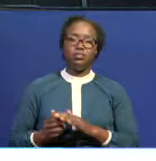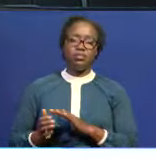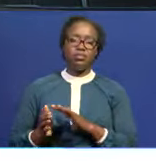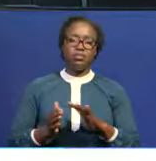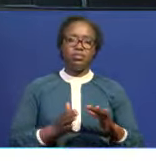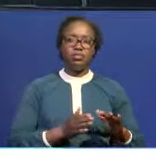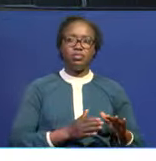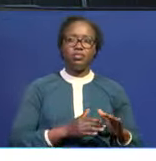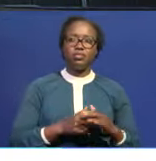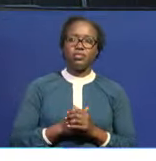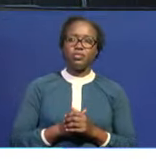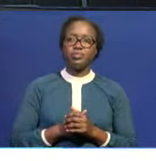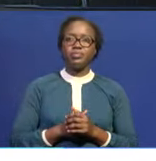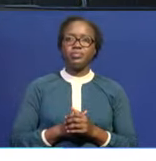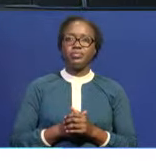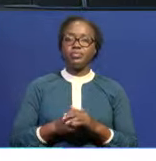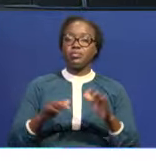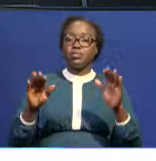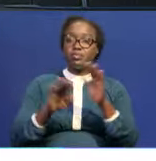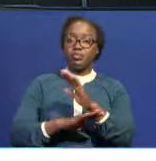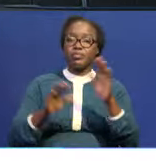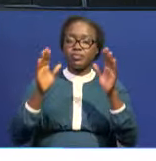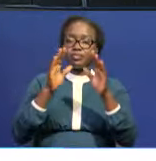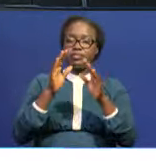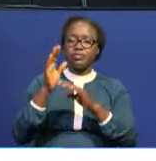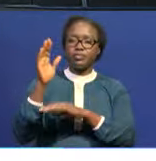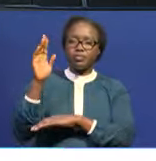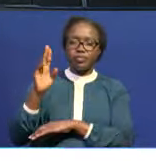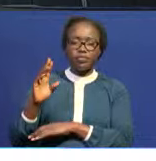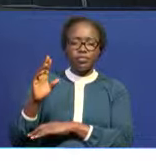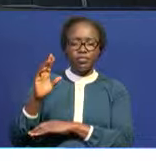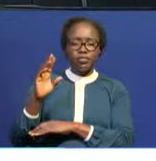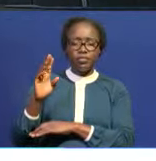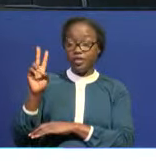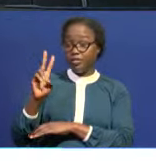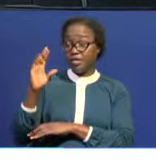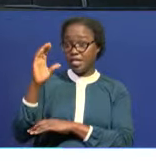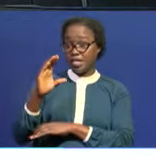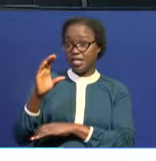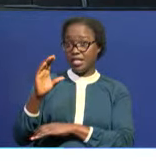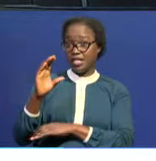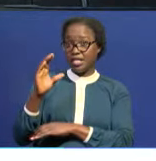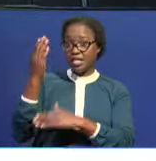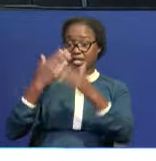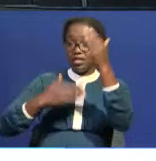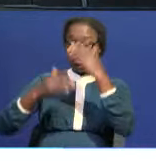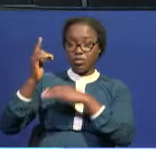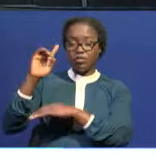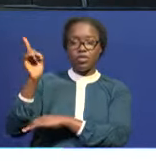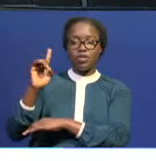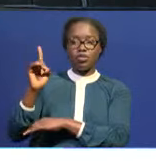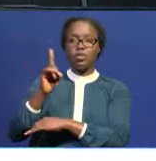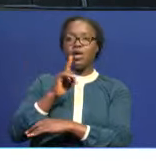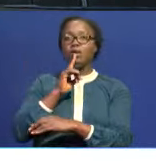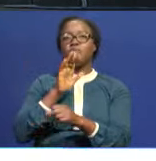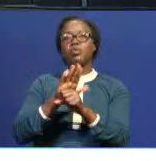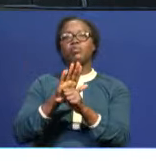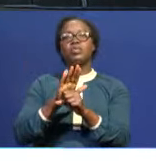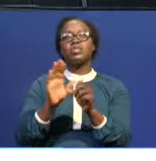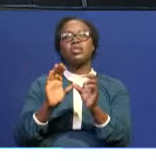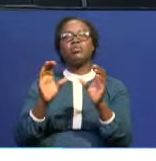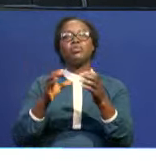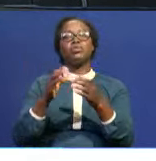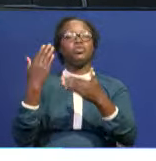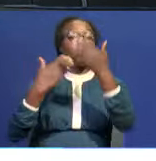Naam, kwingineko ni kuwa naibu chansela mteule wa chuo kikuu cha Nairobi, Profesa Margaret Hutchinson, amehakikishia jamii ya chuo hicho